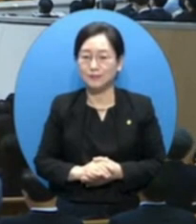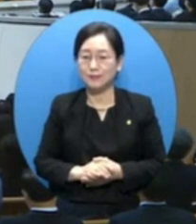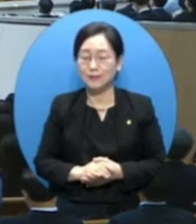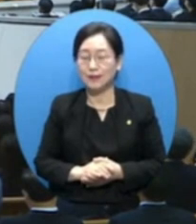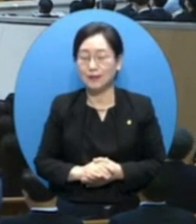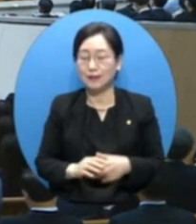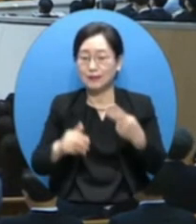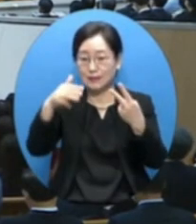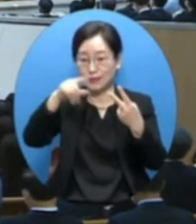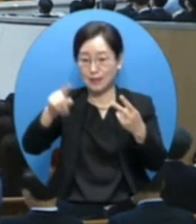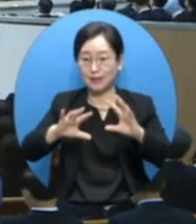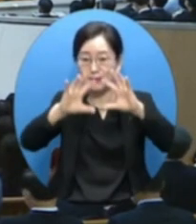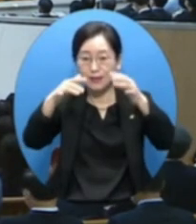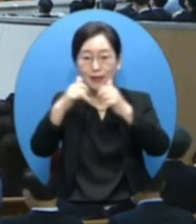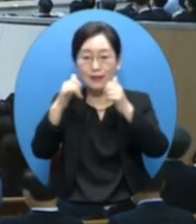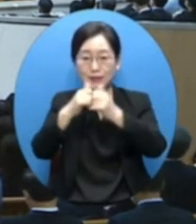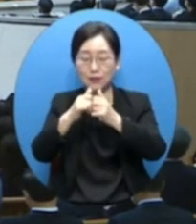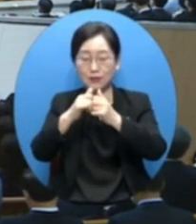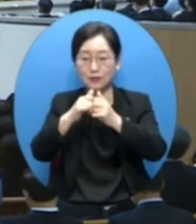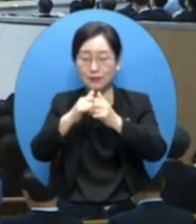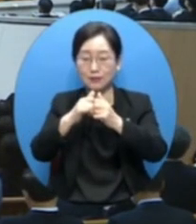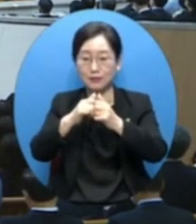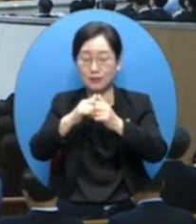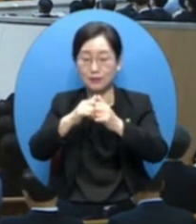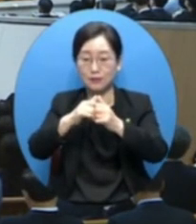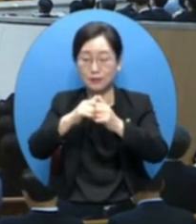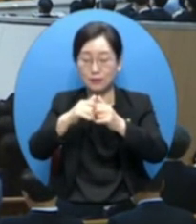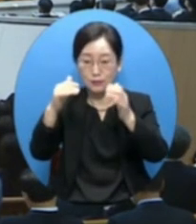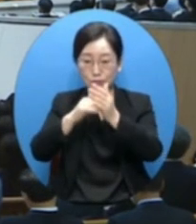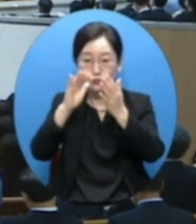2차 세계대전 이후에 가장 긴 전쟁을 했던 것은